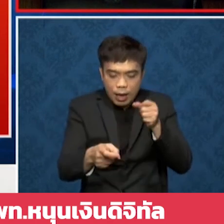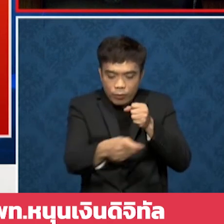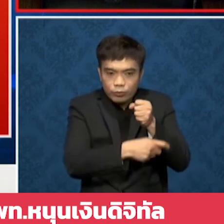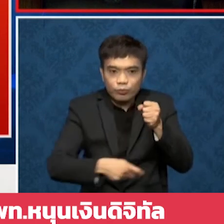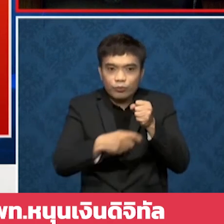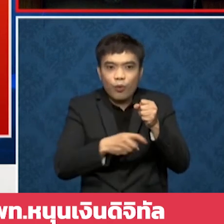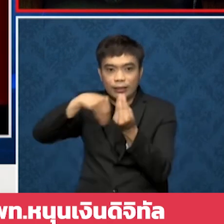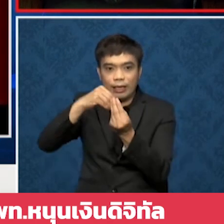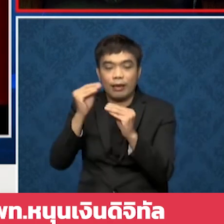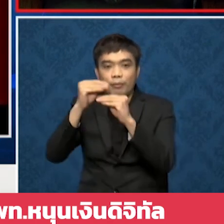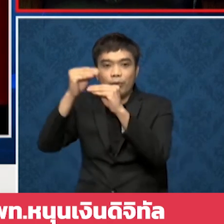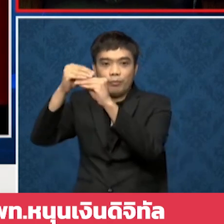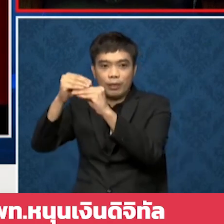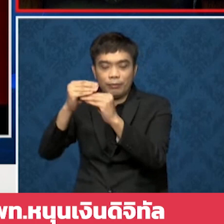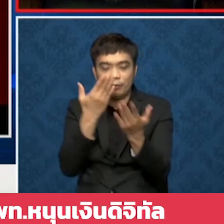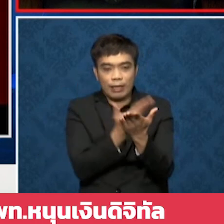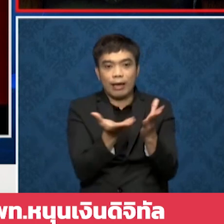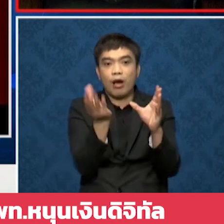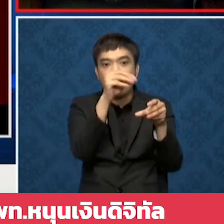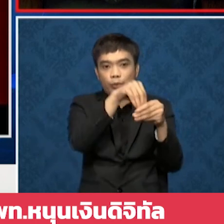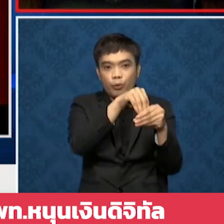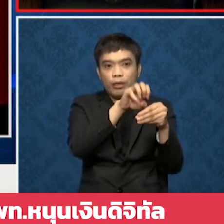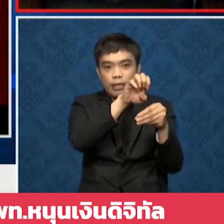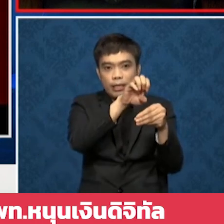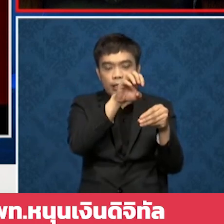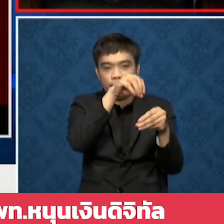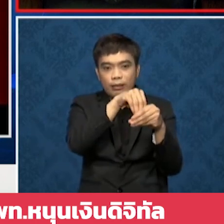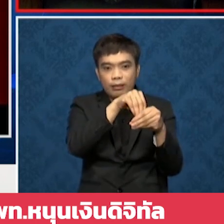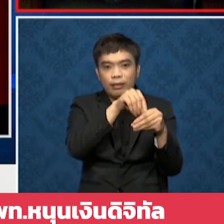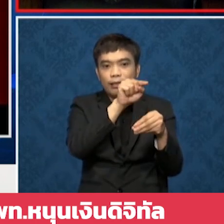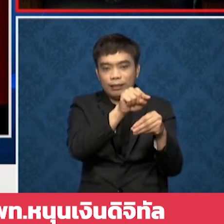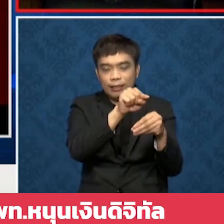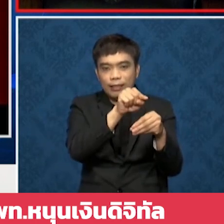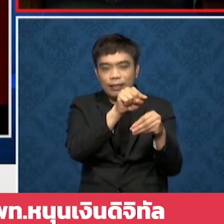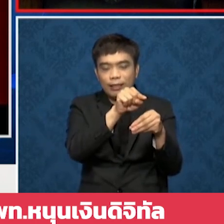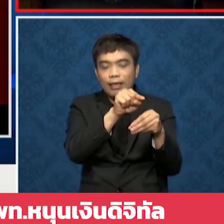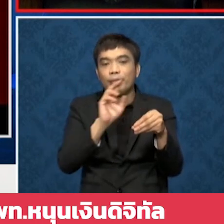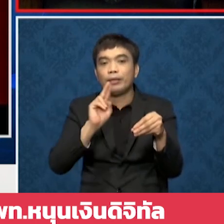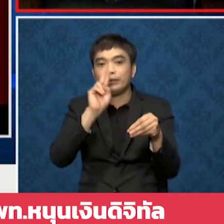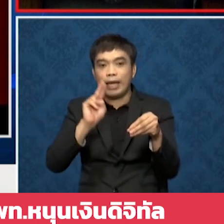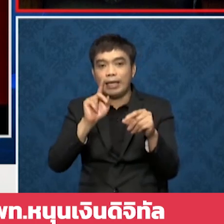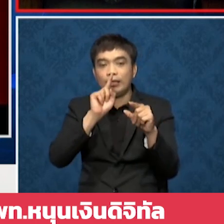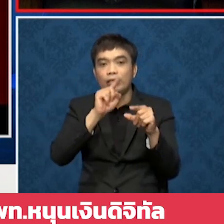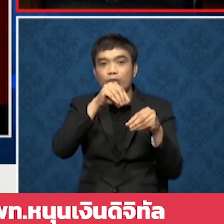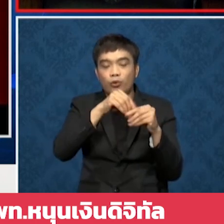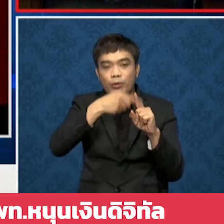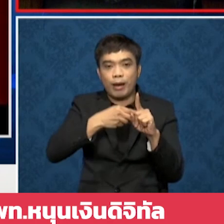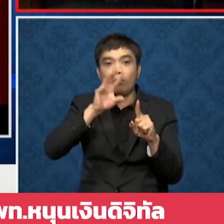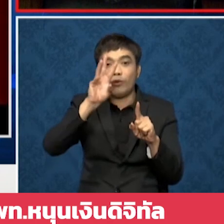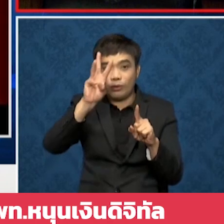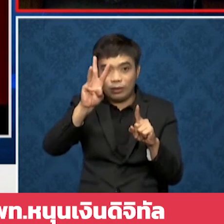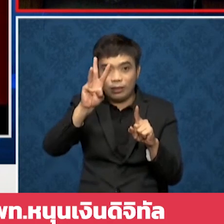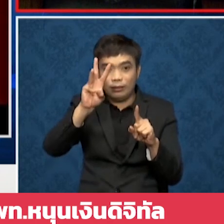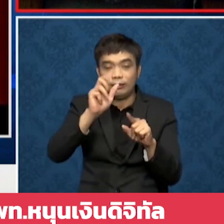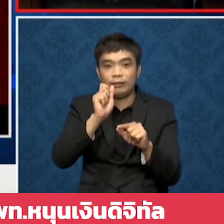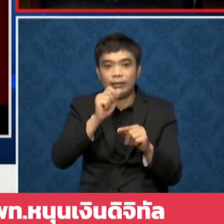ไขปัญหาได้ค่ะพร้อมมองด้วยว่าการกระตุ้นเศรษฐกิจโดยเฉพาะโครงการเงินดิจิทัล Wallet 10,000 บาทซึ่งรัฐบ